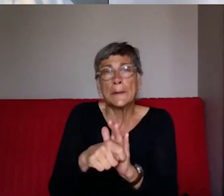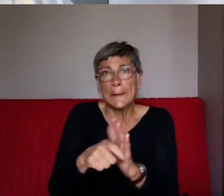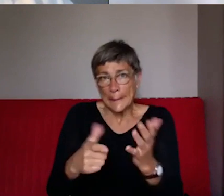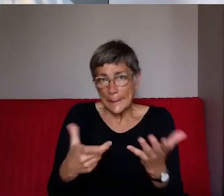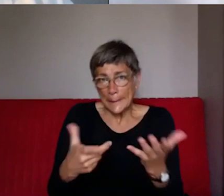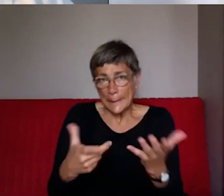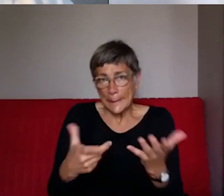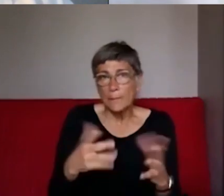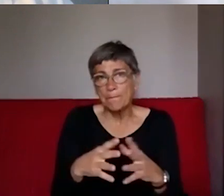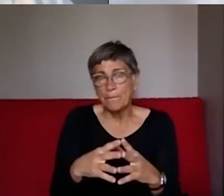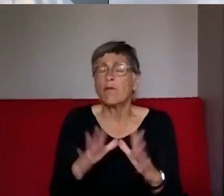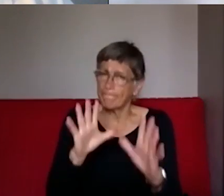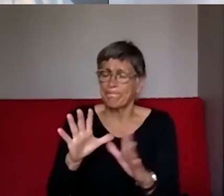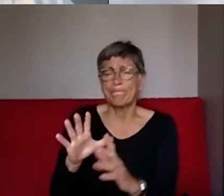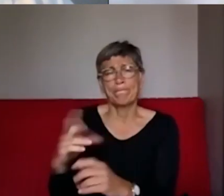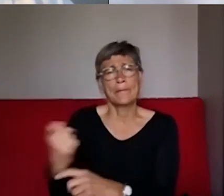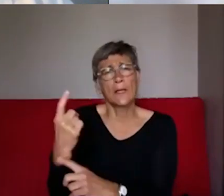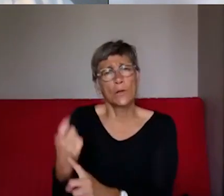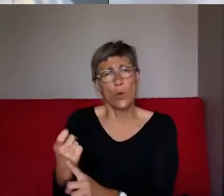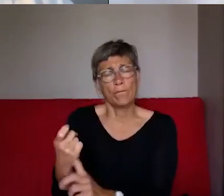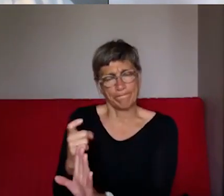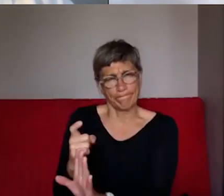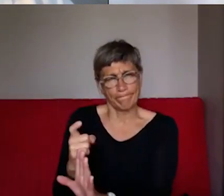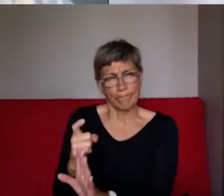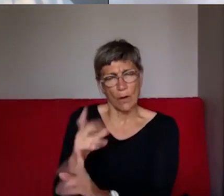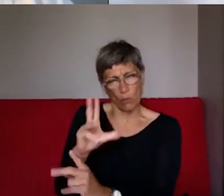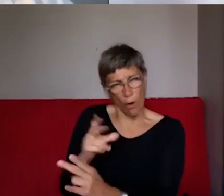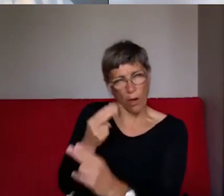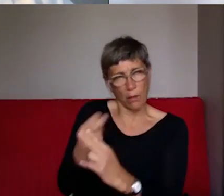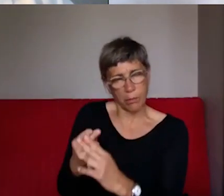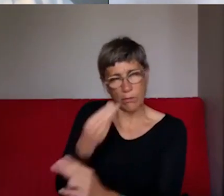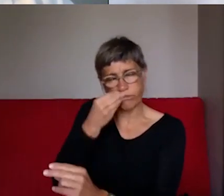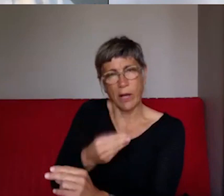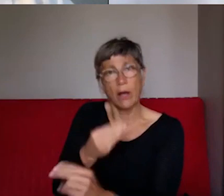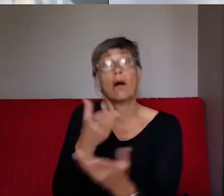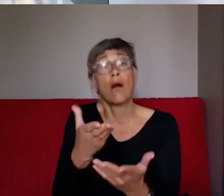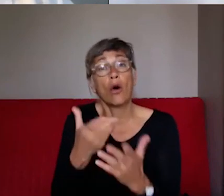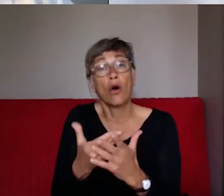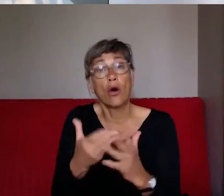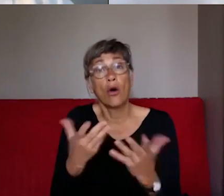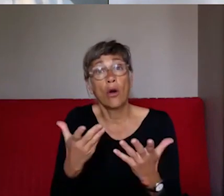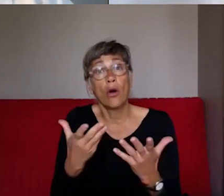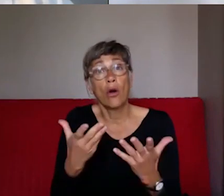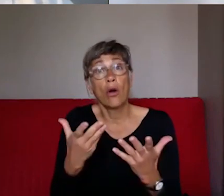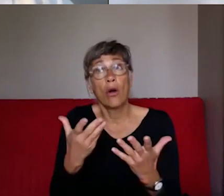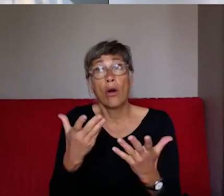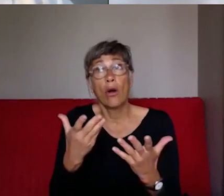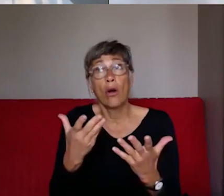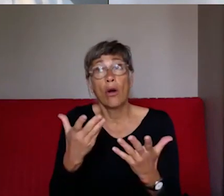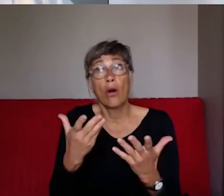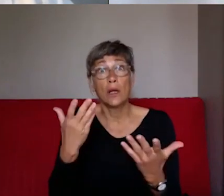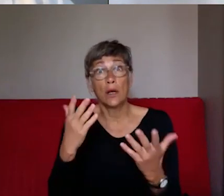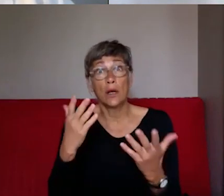Je vais rester sur cette question pour que justement on réponde bien à nos participants. Hein. Quels financements sont